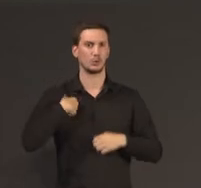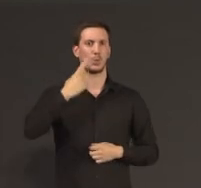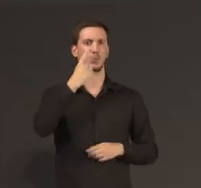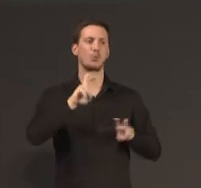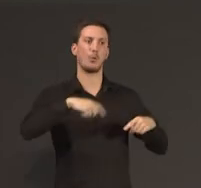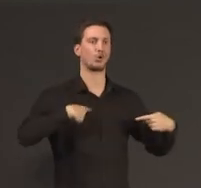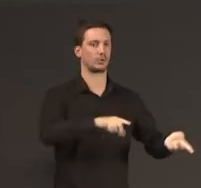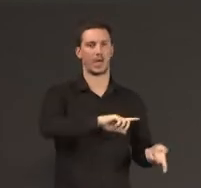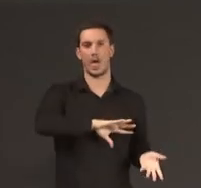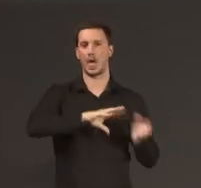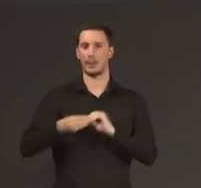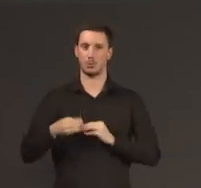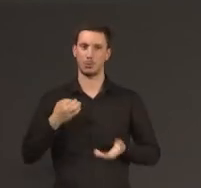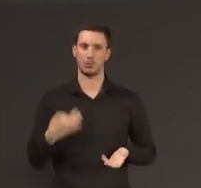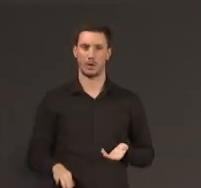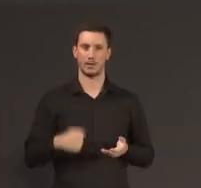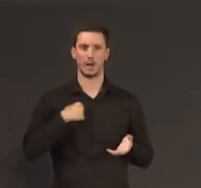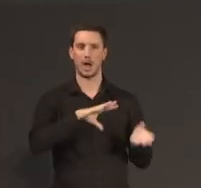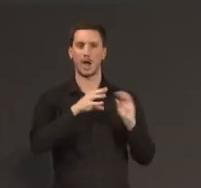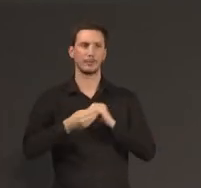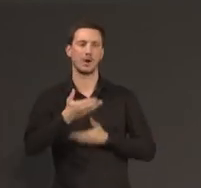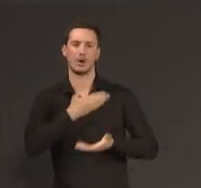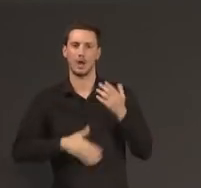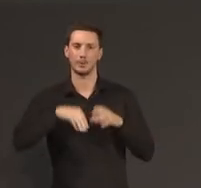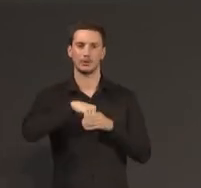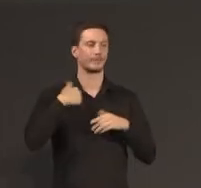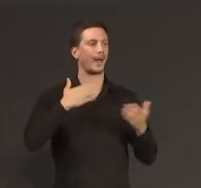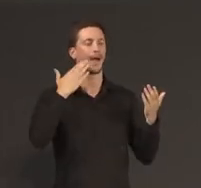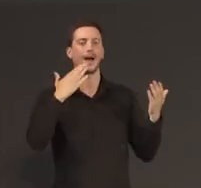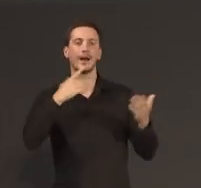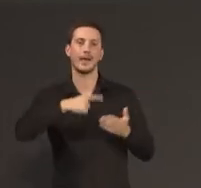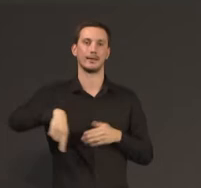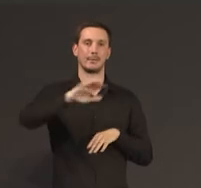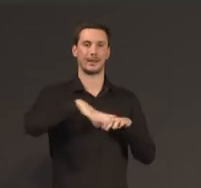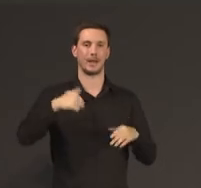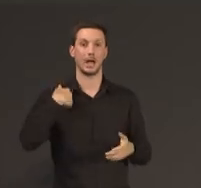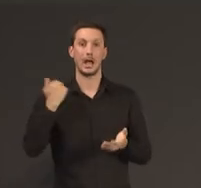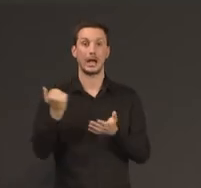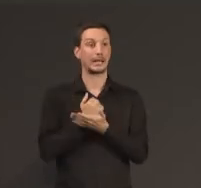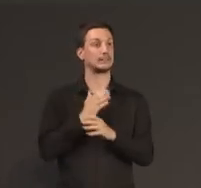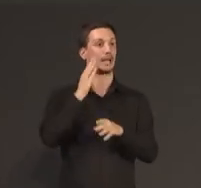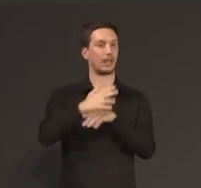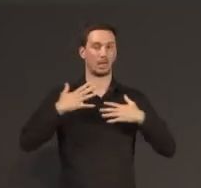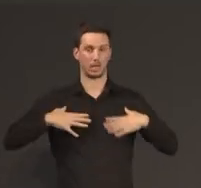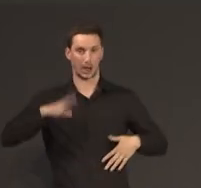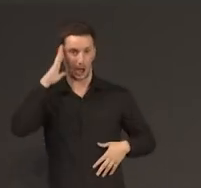rutina. Una nova rutina plena de collaborates a la qual agraíem el poder anar a classe en pijama, però que ens ha tret